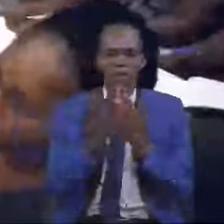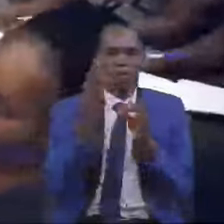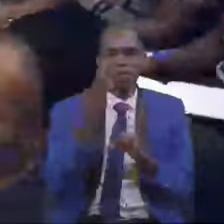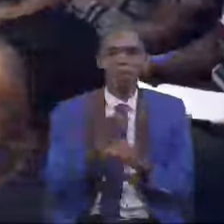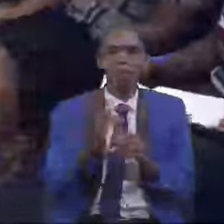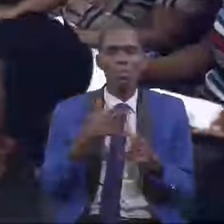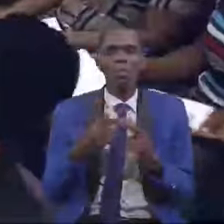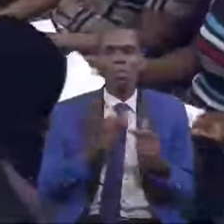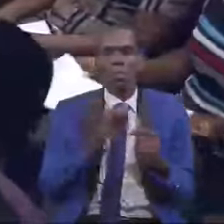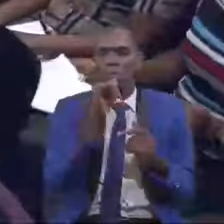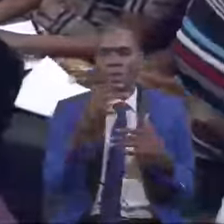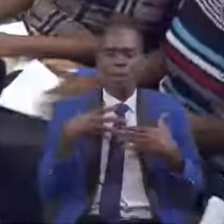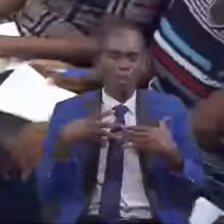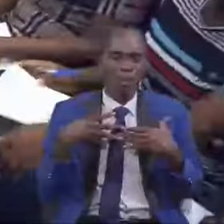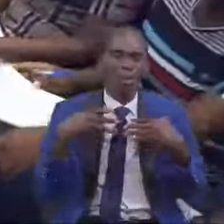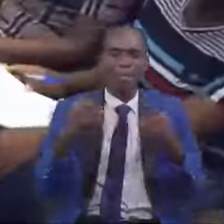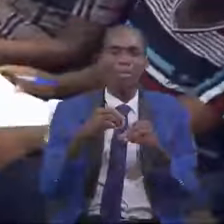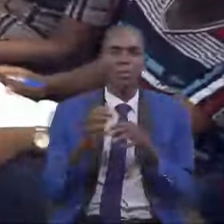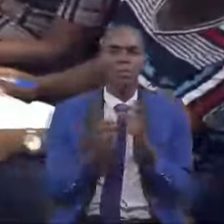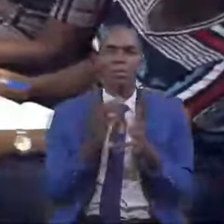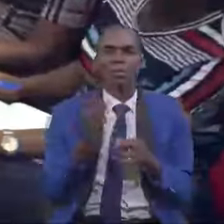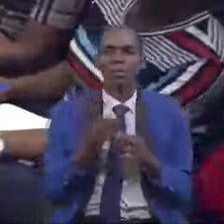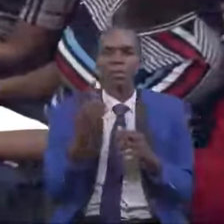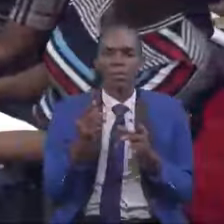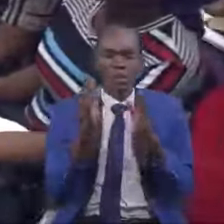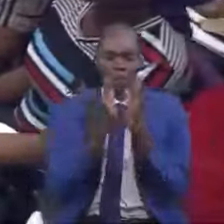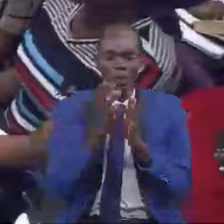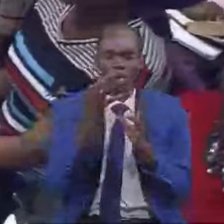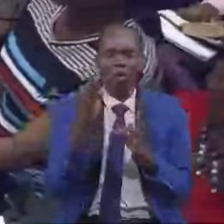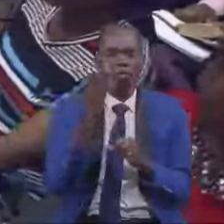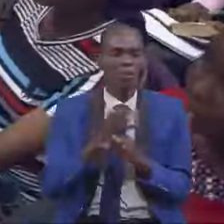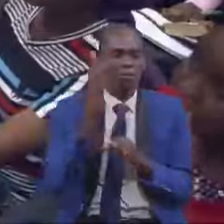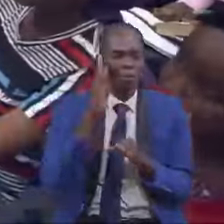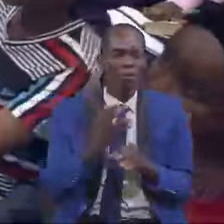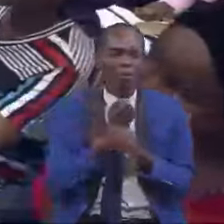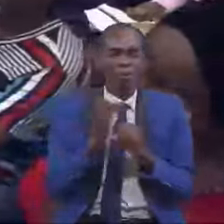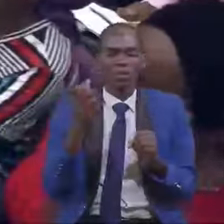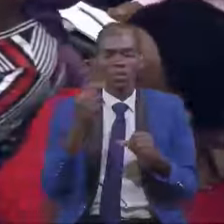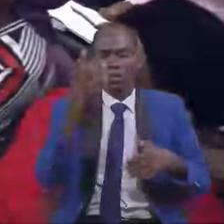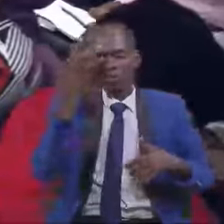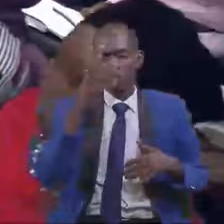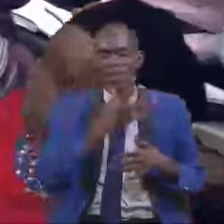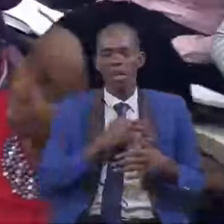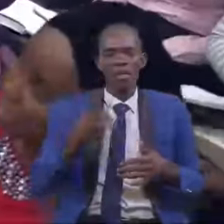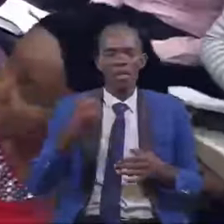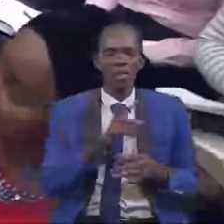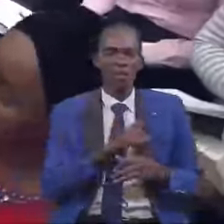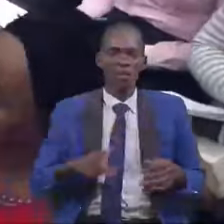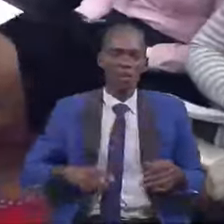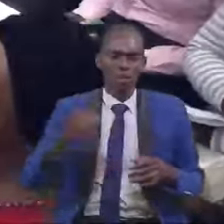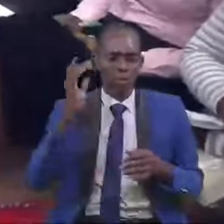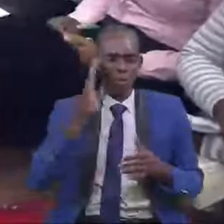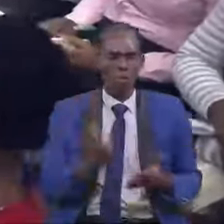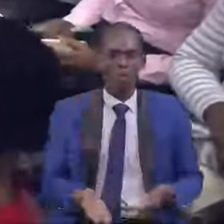La prière de la foi sauvera le malade et le Seigneur le relèvera. Vous êtes étendu